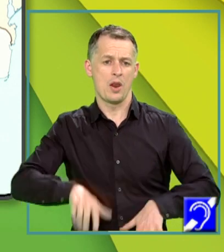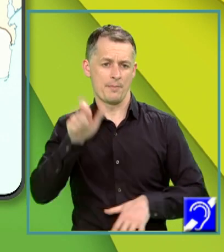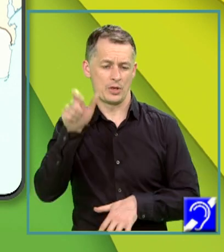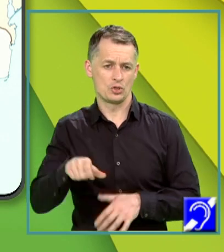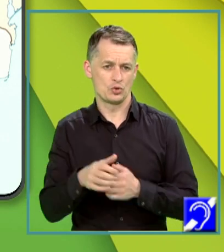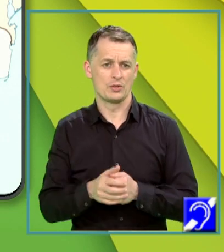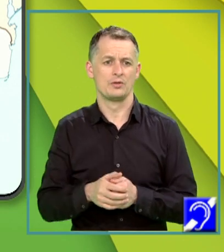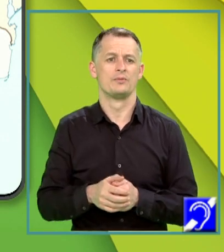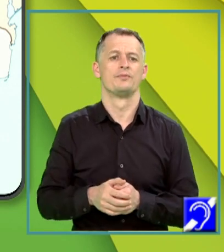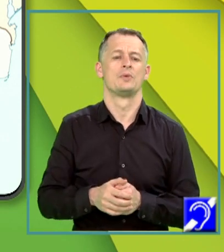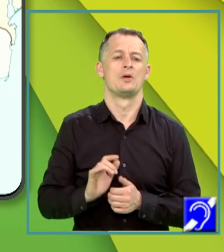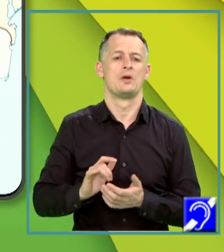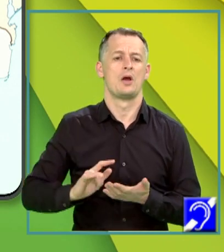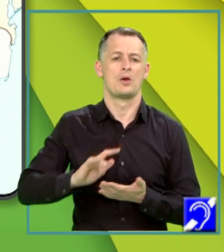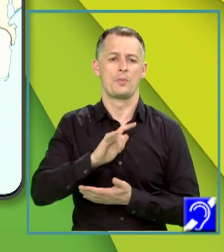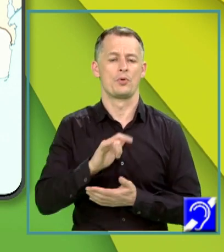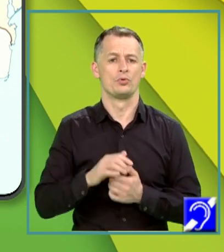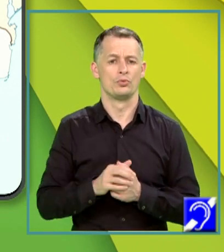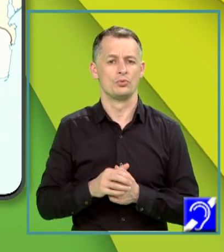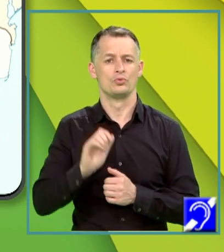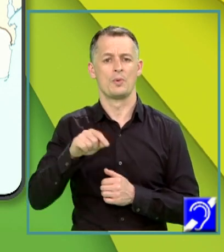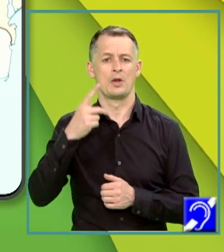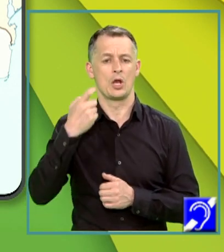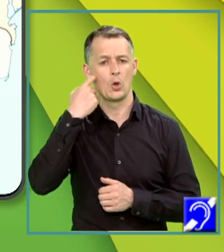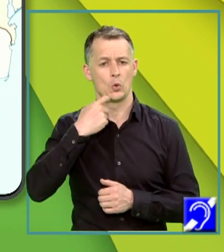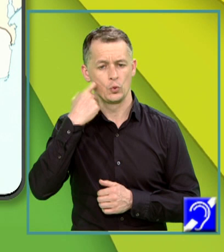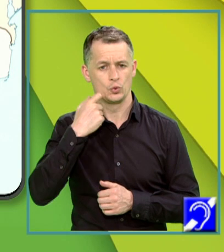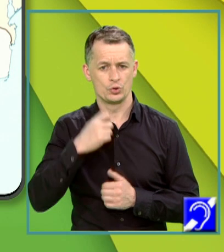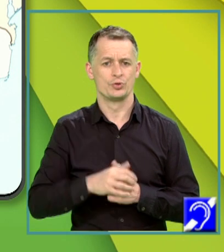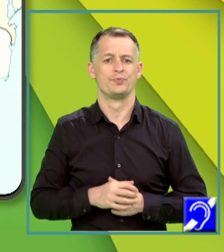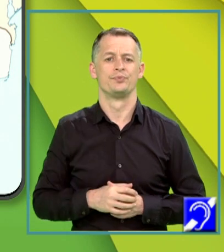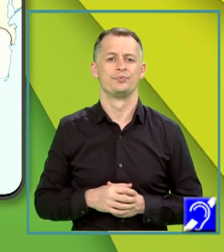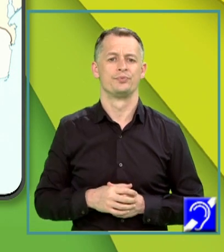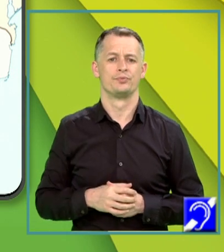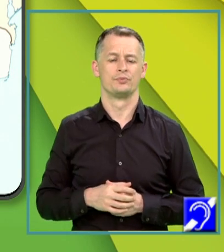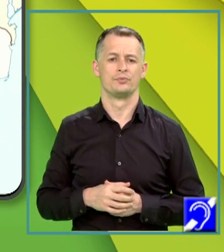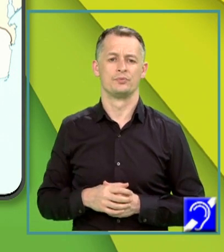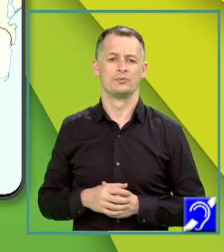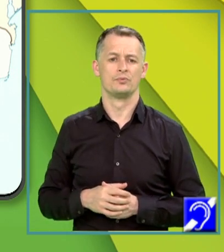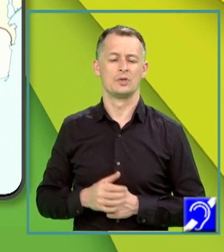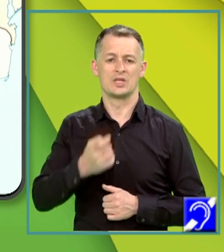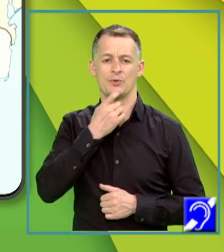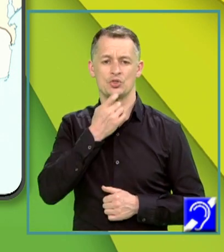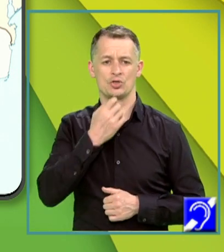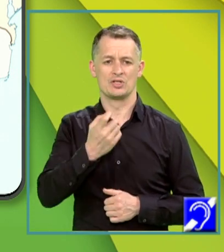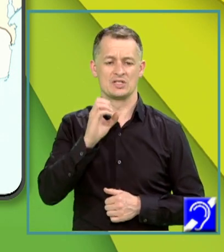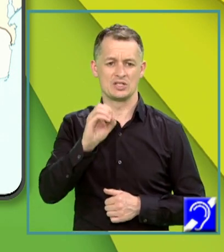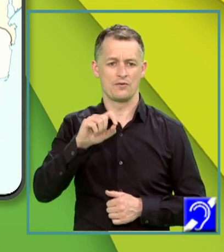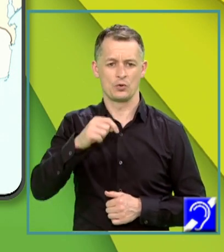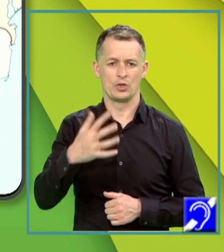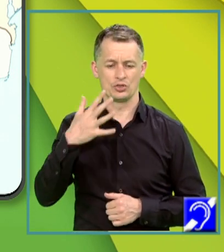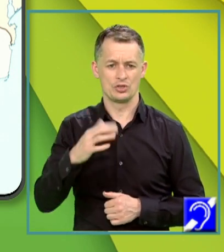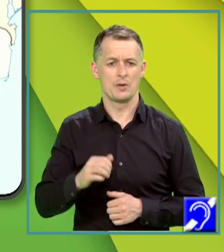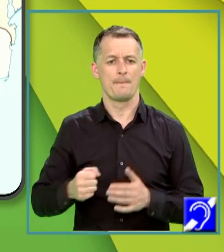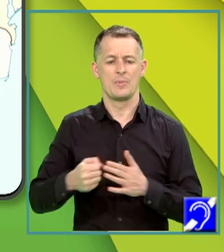asemenea pe locul doi în raportul Cluj Napoca între 1 și 2 milioane de pasageri aeroportul Timișoara între 0,5 și